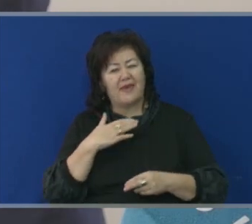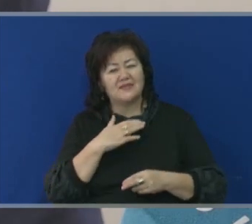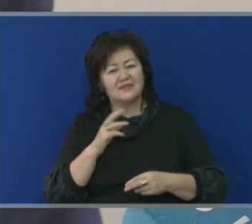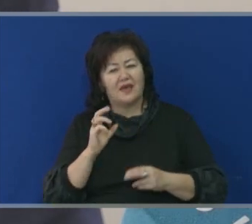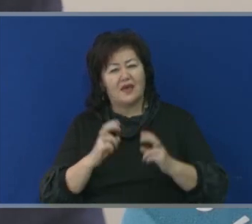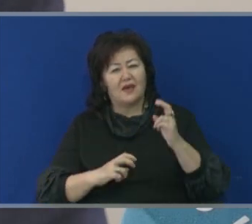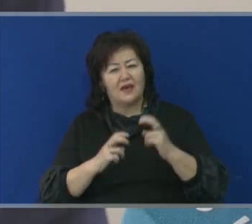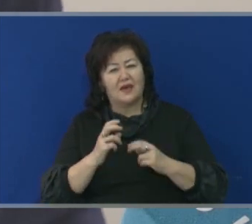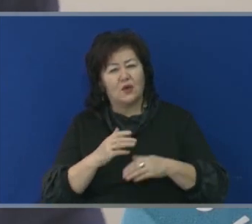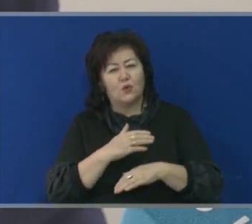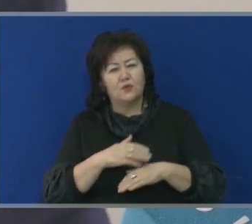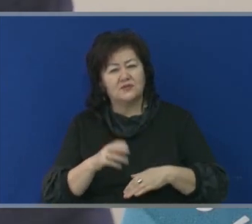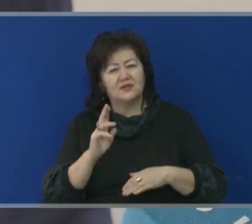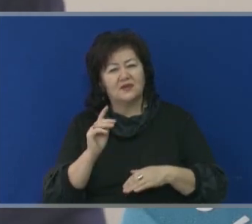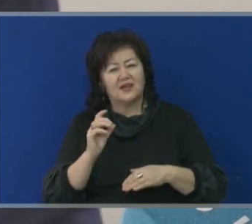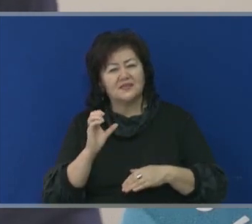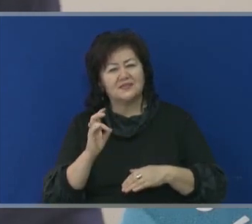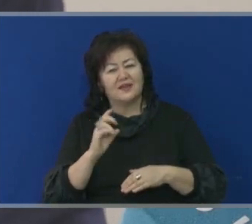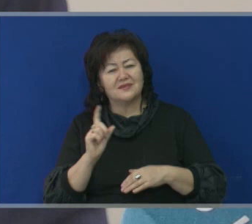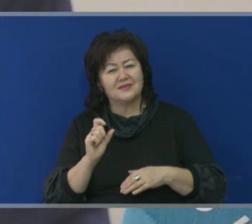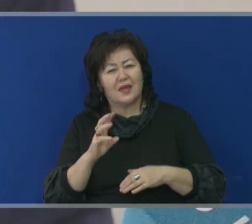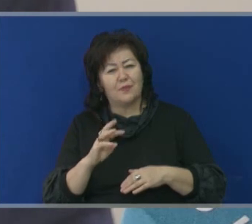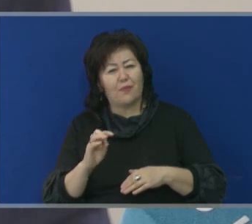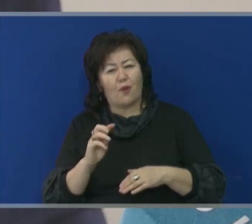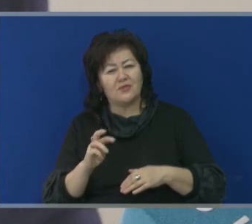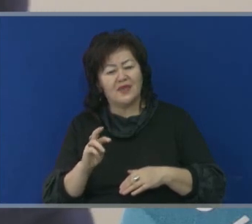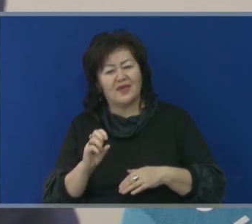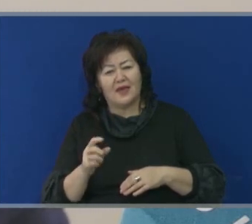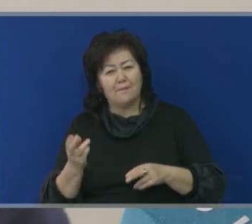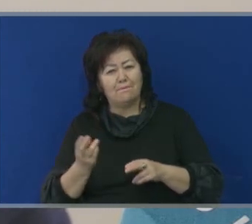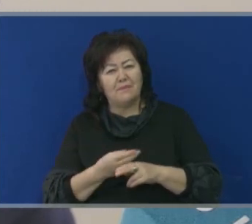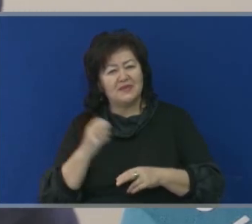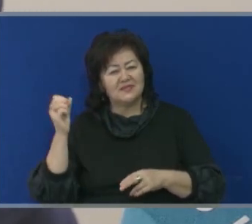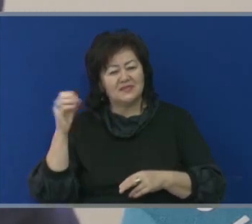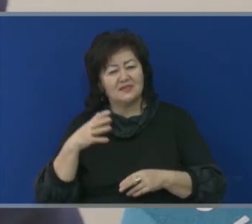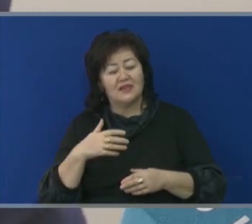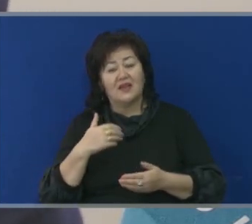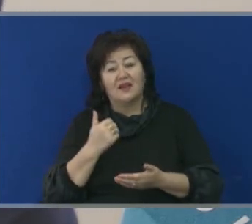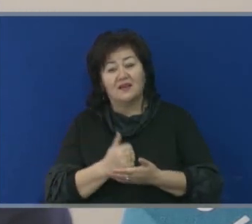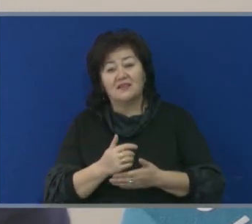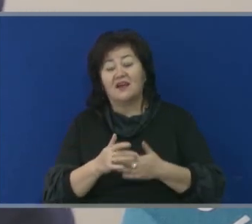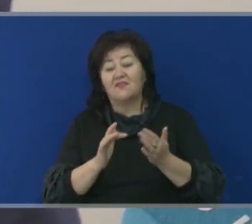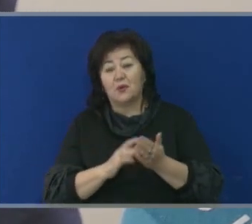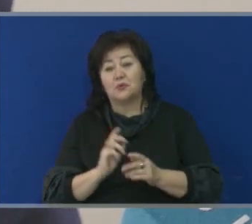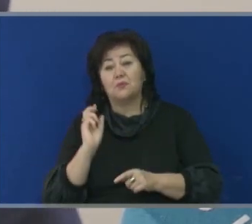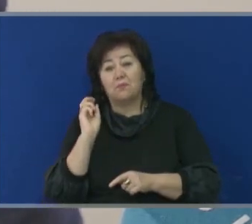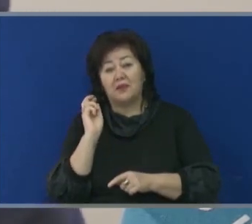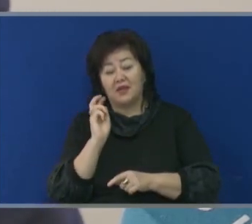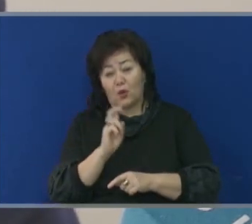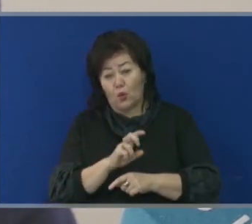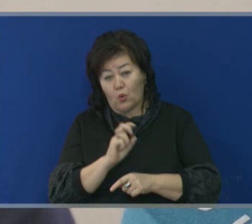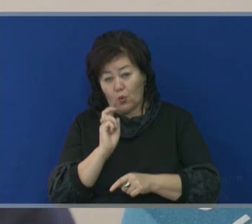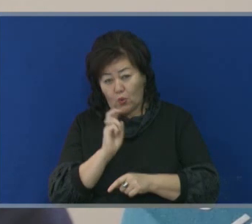улица Краснознаменная. Она вообще без освещения в данный момент. И уже сколько лет акимы приходят, уходят, а она, как